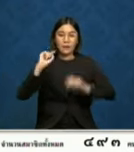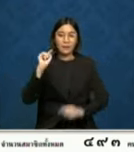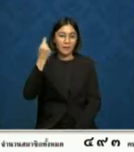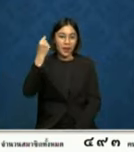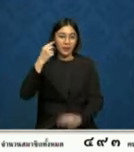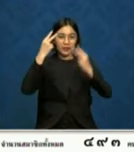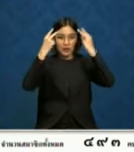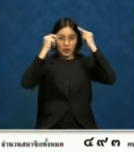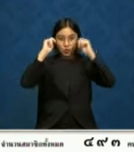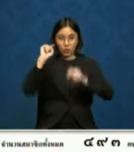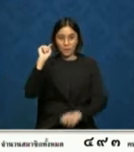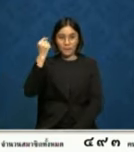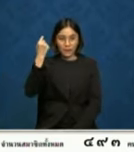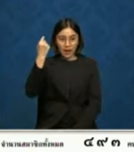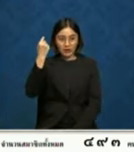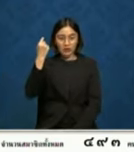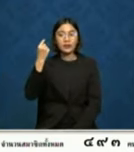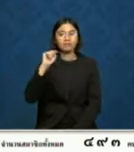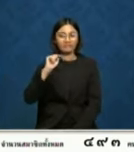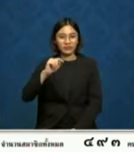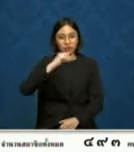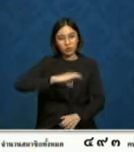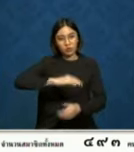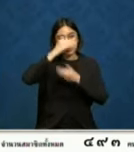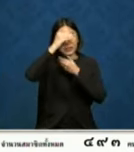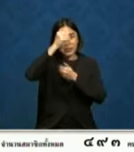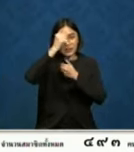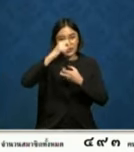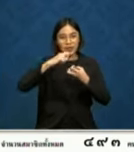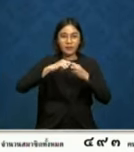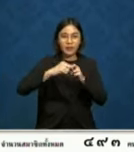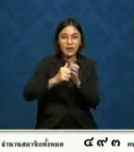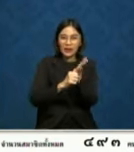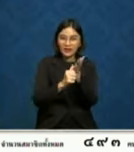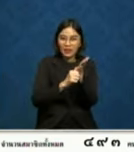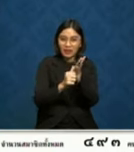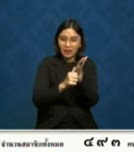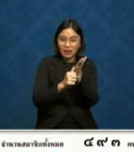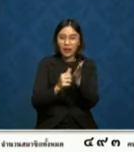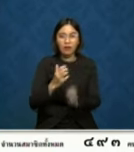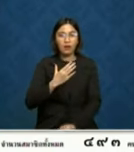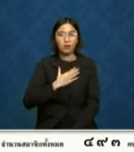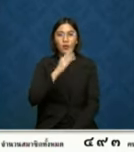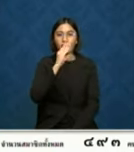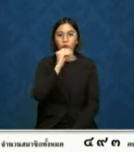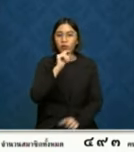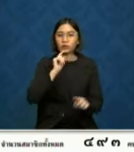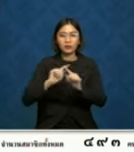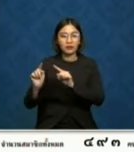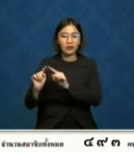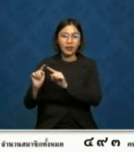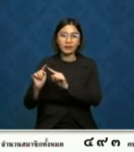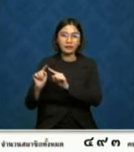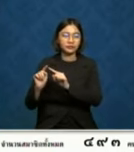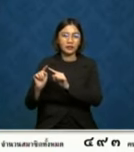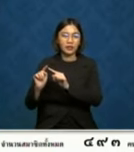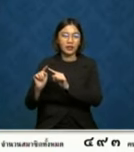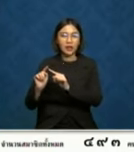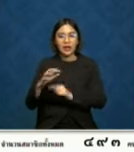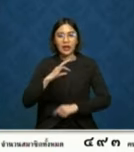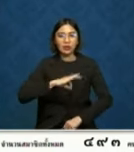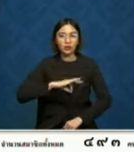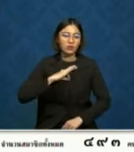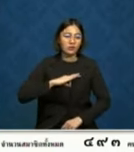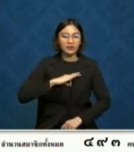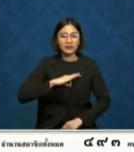รัฐมนตรีใหม่รัฐมนตรีใหม่นั้นจะใส่ใจแก้ปัญหาเหล่านี้ผมก็จะไม่พูดอะไรให้ให้บั่นทอนกำลัง